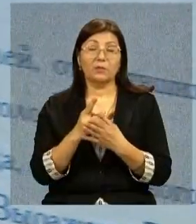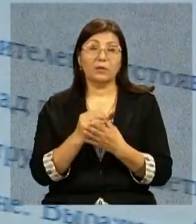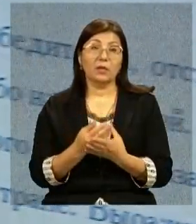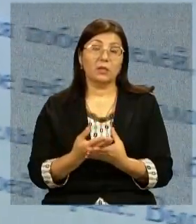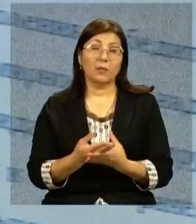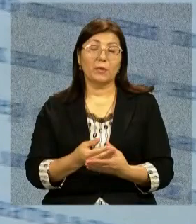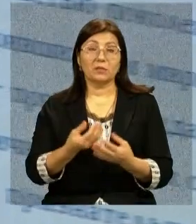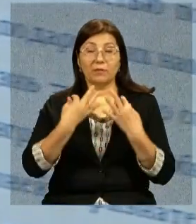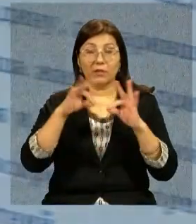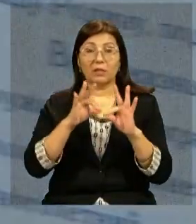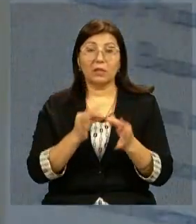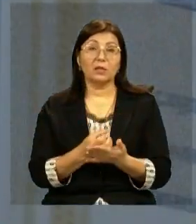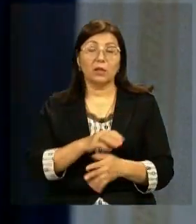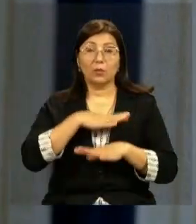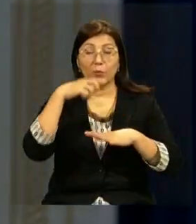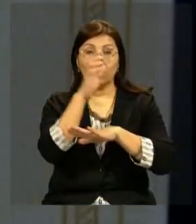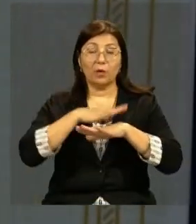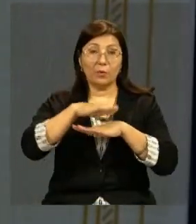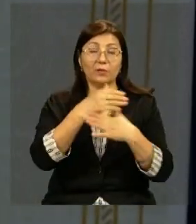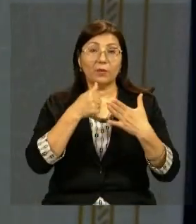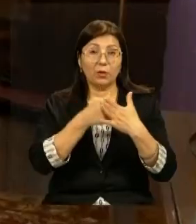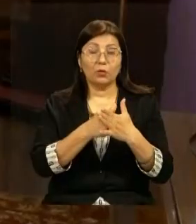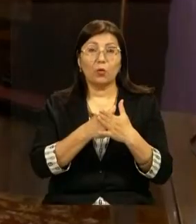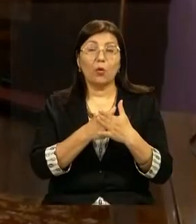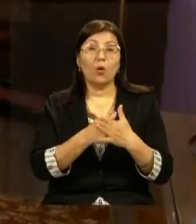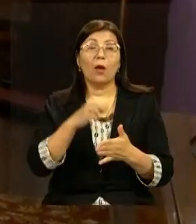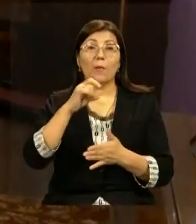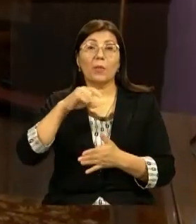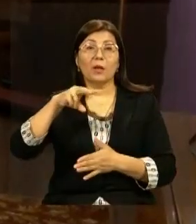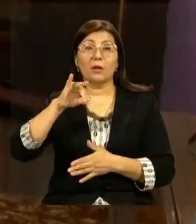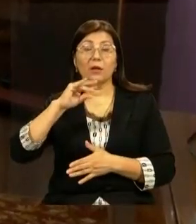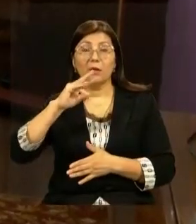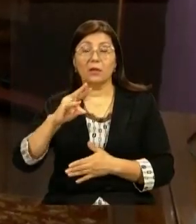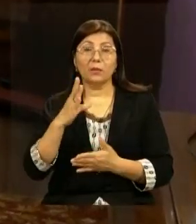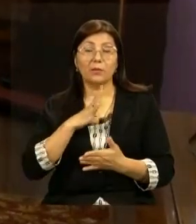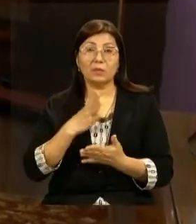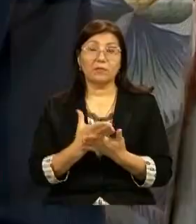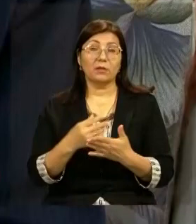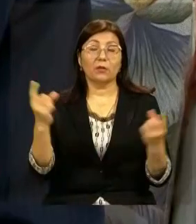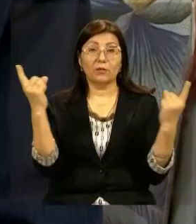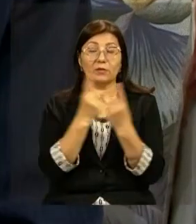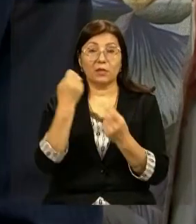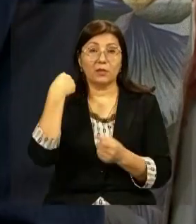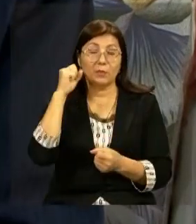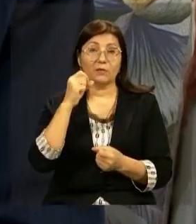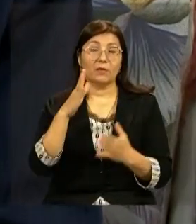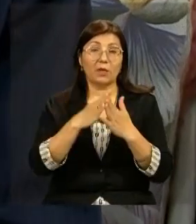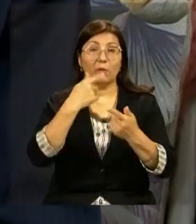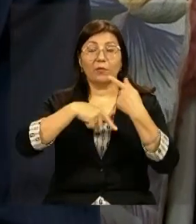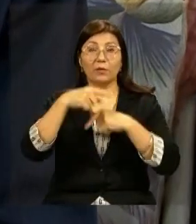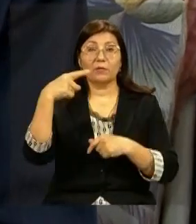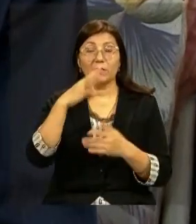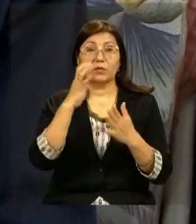Освобождал Беларусь, Украину, Польшу, Чехословакию, дошел до Берлина. Именно недалеко от столицы Третьего рейха он встретил победу. Домой вернулся в